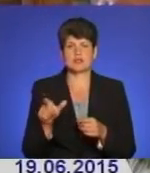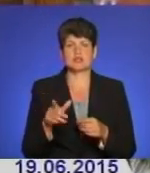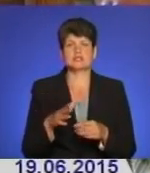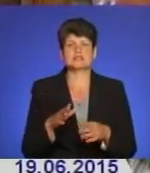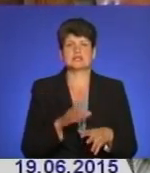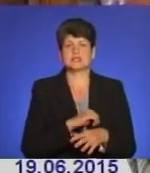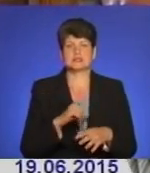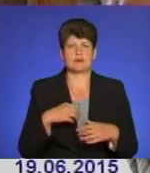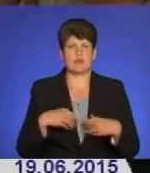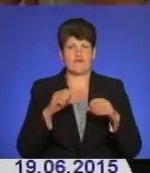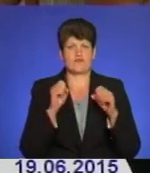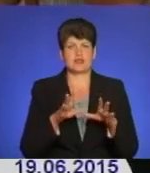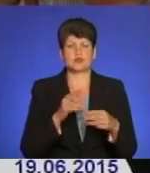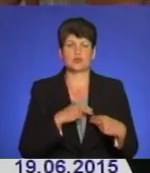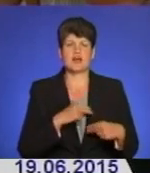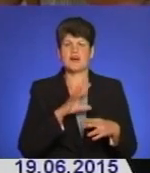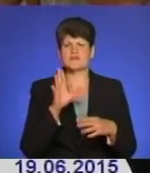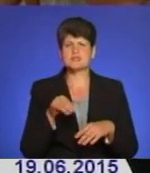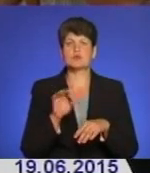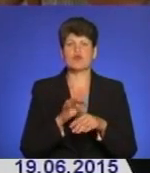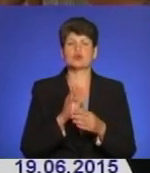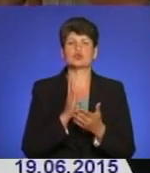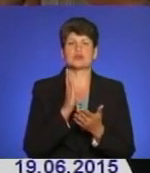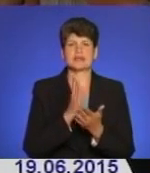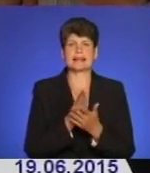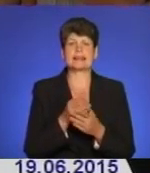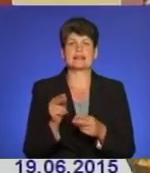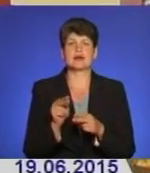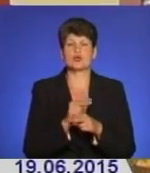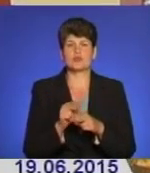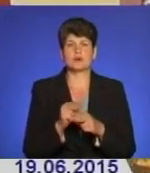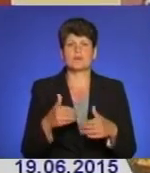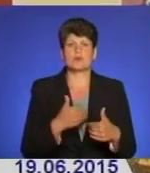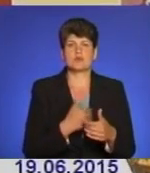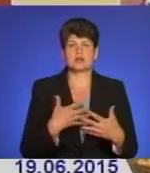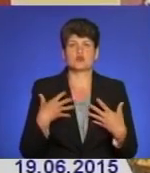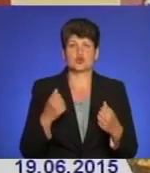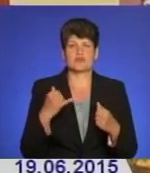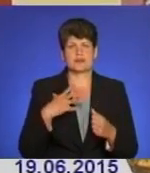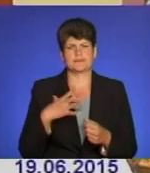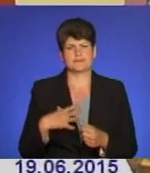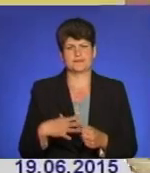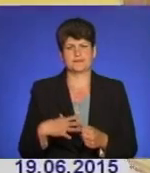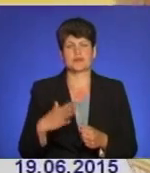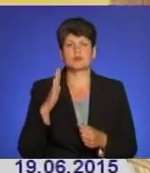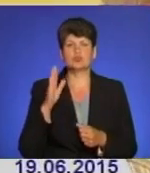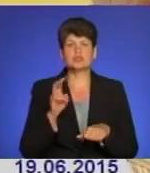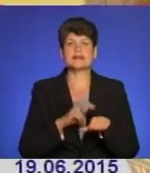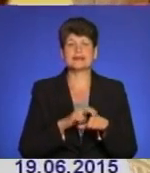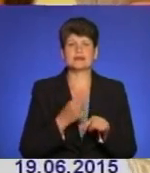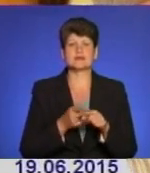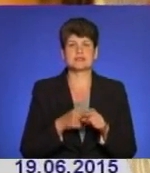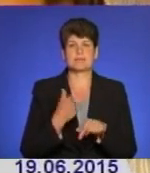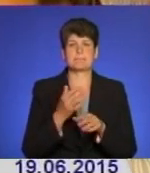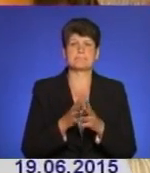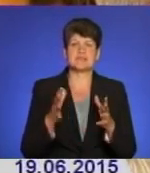жертовну, самовіддану працю, а всім хворим, які перебувають на лікуванні, побажали здоров'я і терпеливості. Бути лікарем більше, ніж